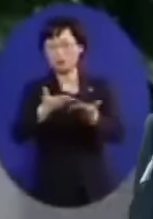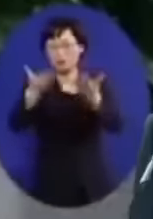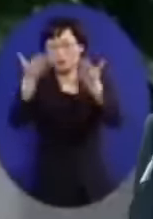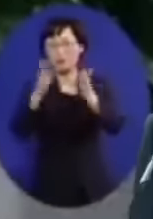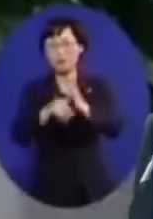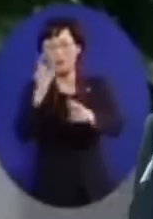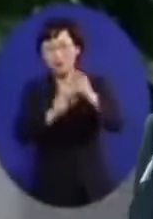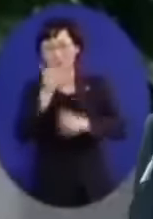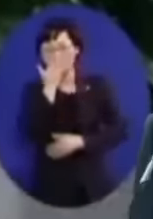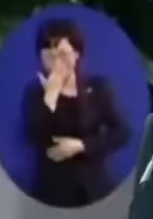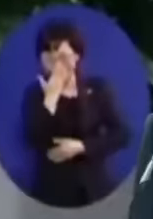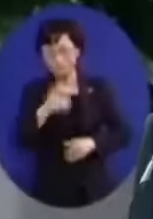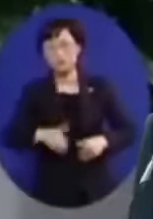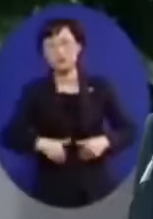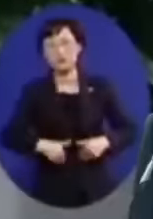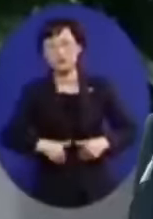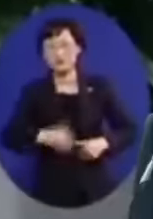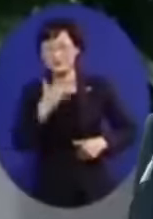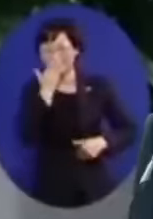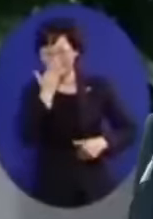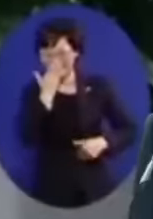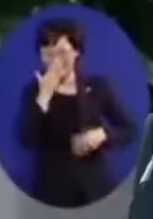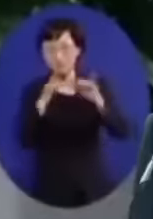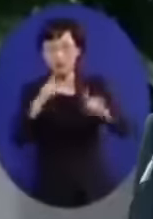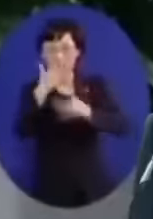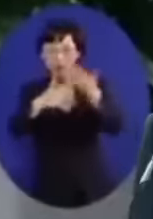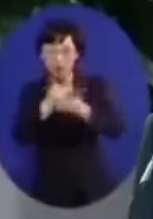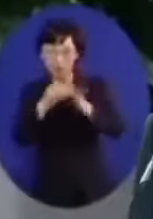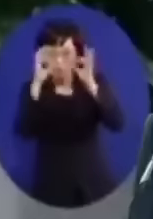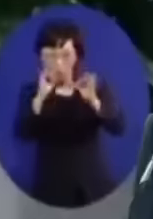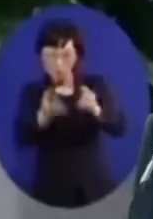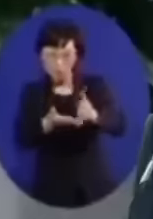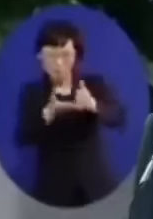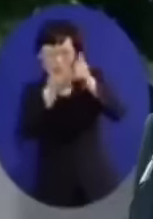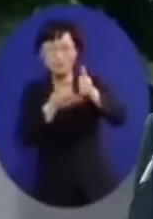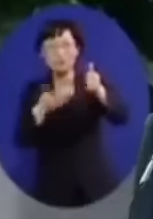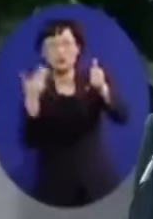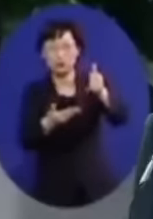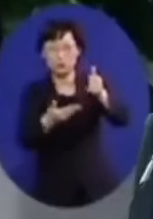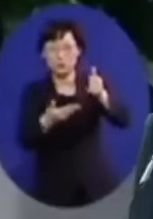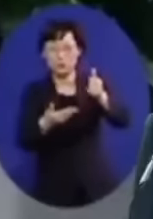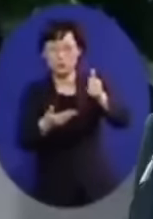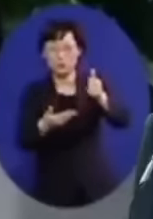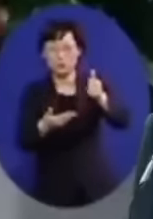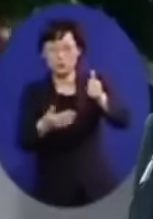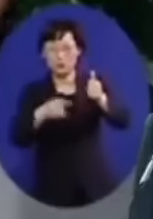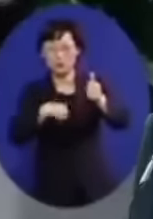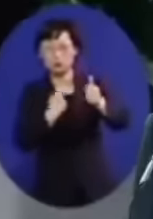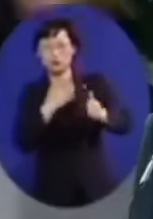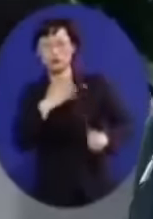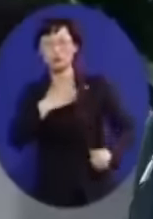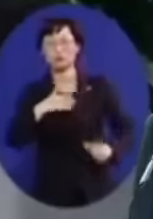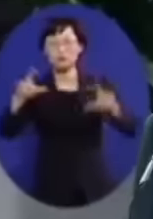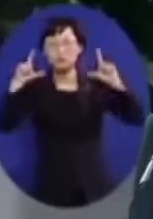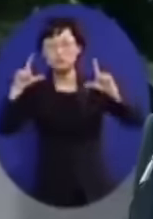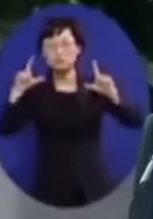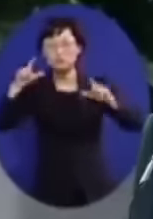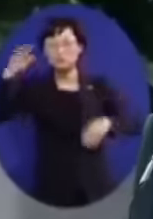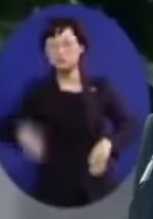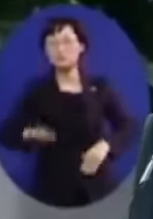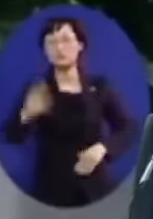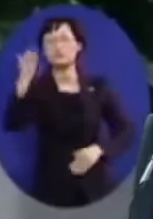것입니다. 낮아지는 사람을 하나님은 붙들어서 높이 올리시고 놀리는 스스로 높아지는 사람을 낮추시는 것입니다.